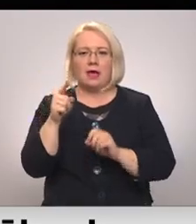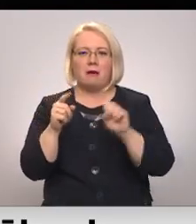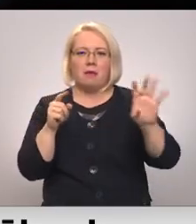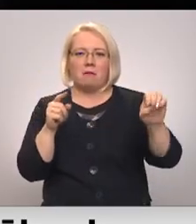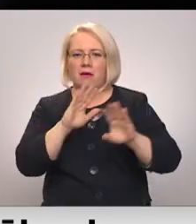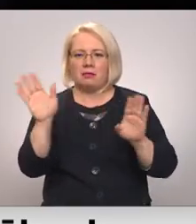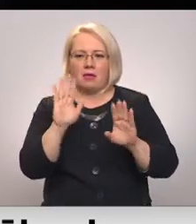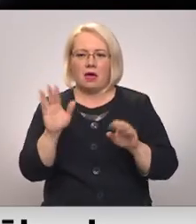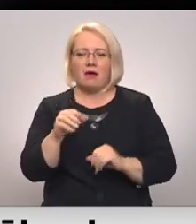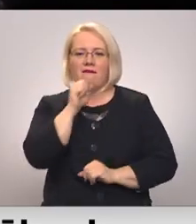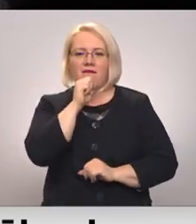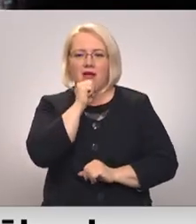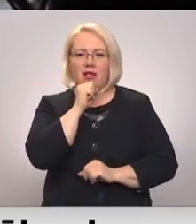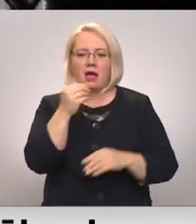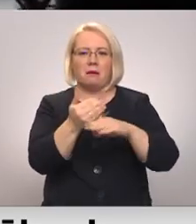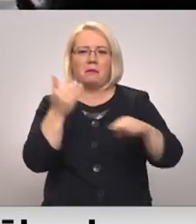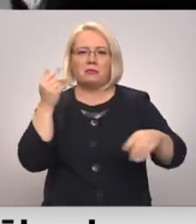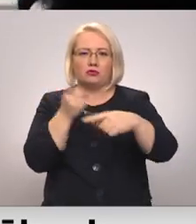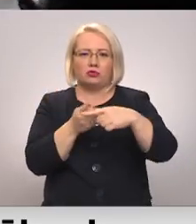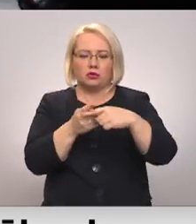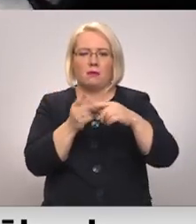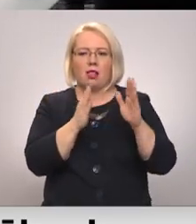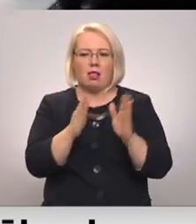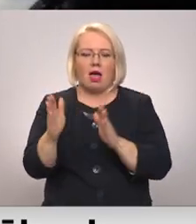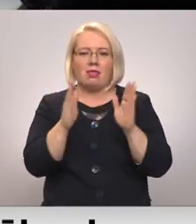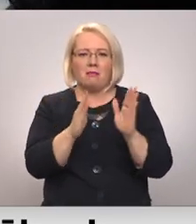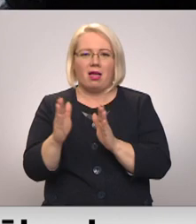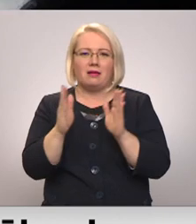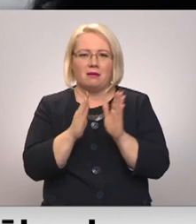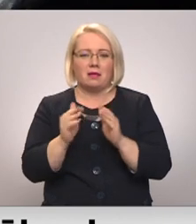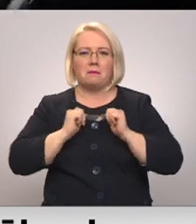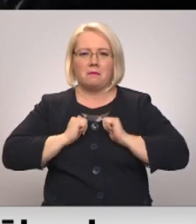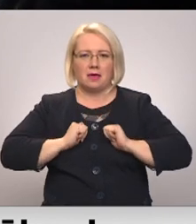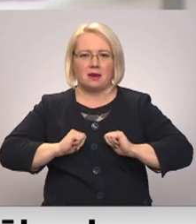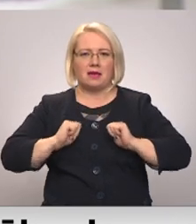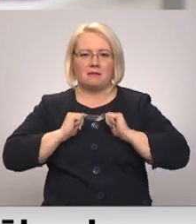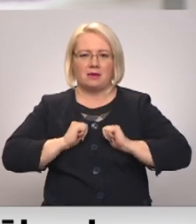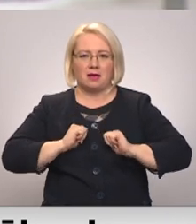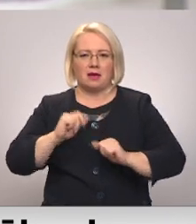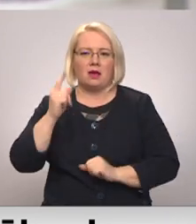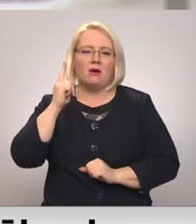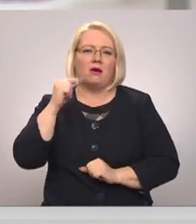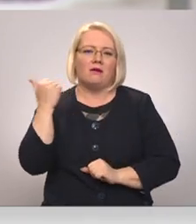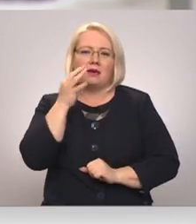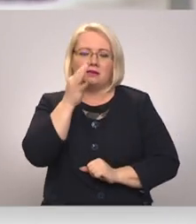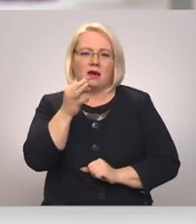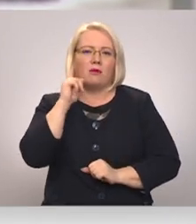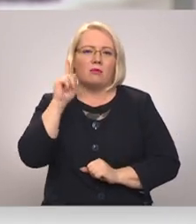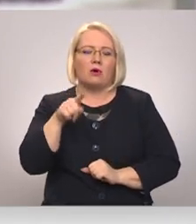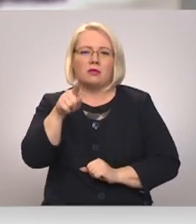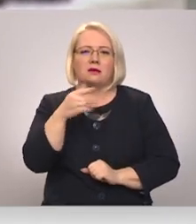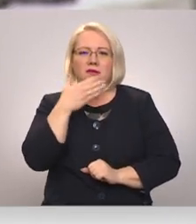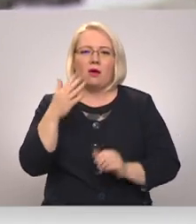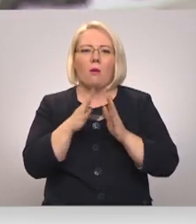pagriezi. Višķiņu vēlāk. Teikt, pirms krustojumu. Lēnām. Mierīgi. Protams, tas nav ļoti